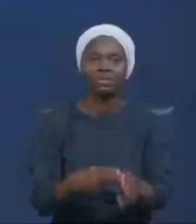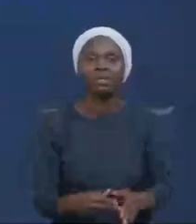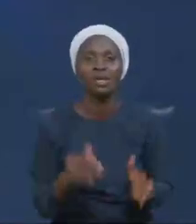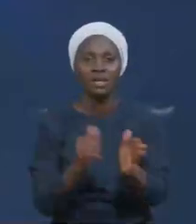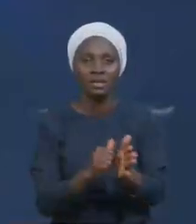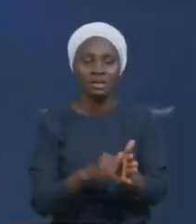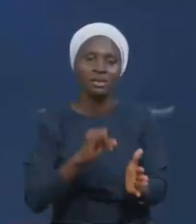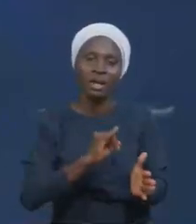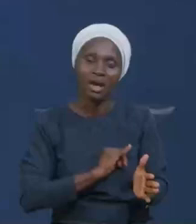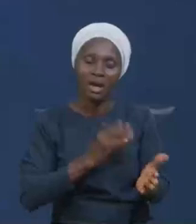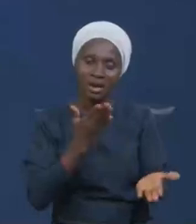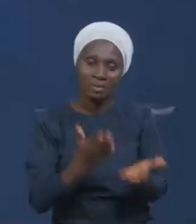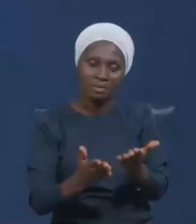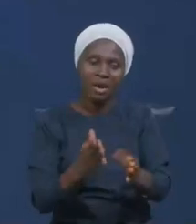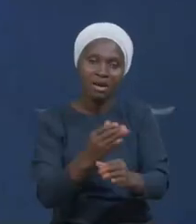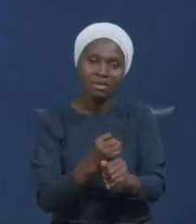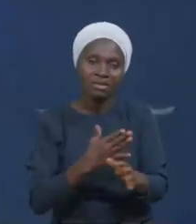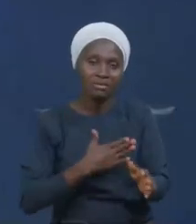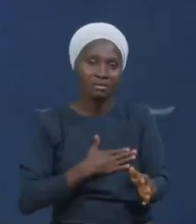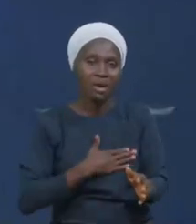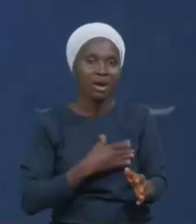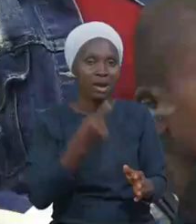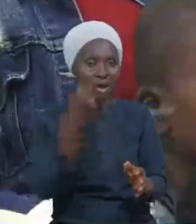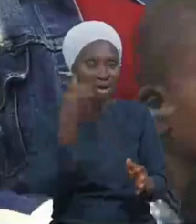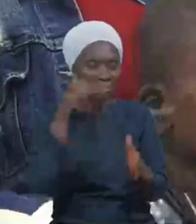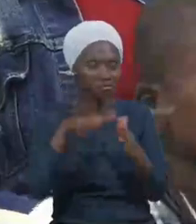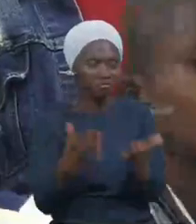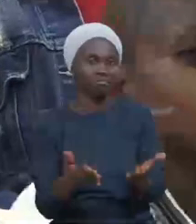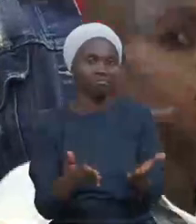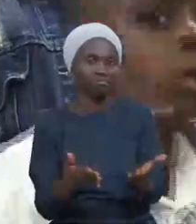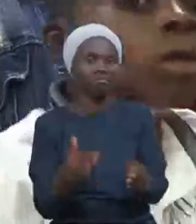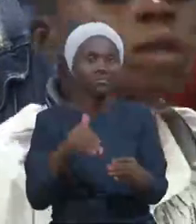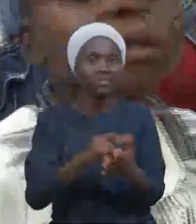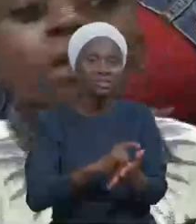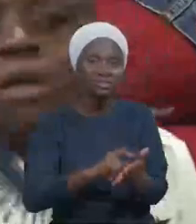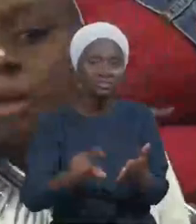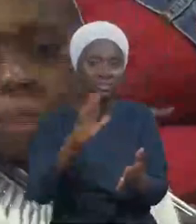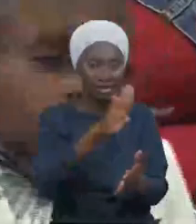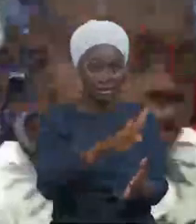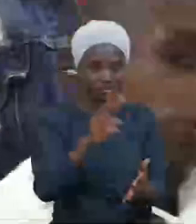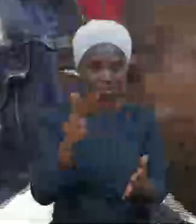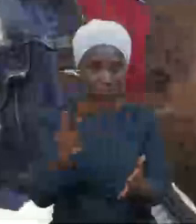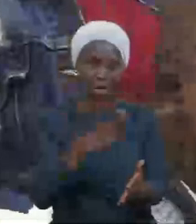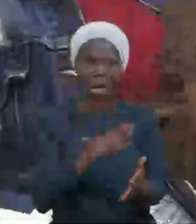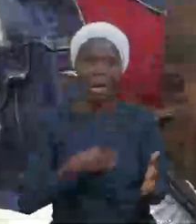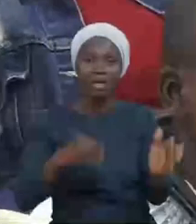vue. Le dernier verset 52, Et Jésus lui dit,